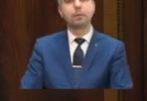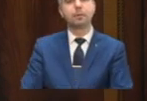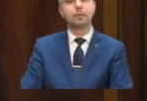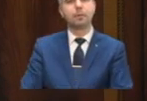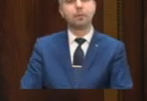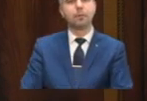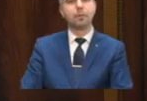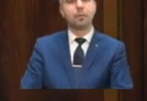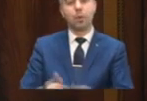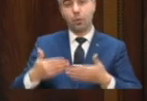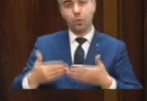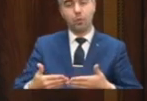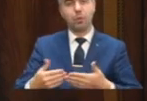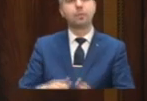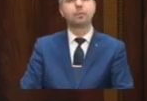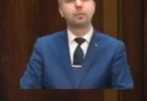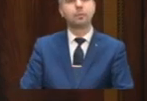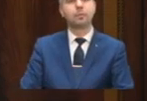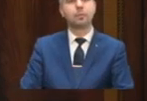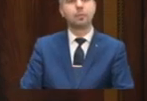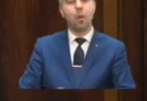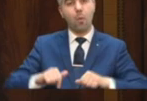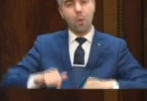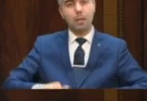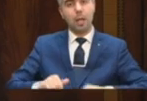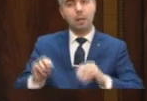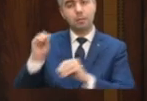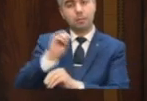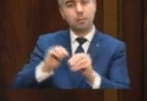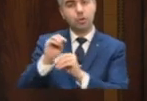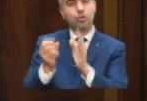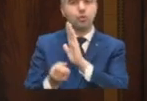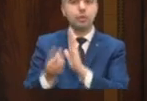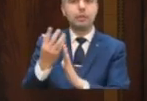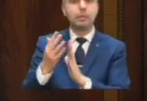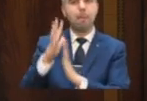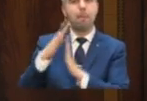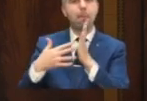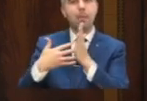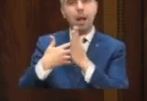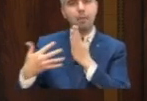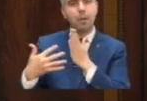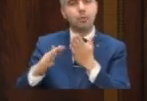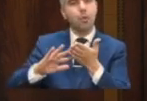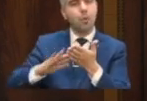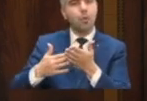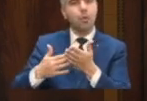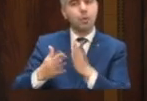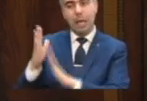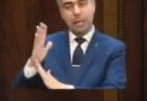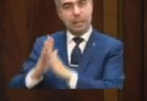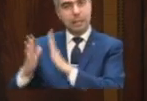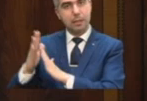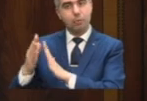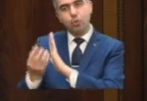أؤكد عليه اليوم هو أن الوزارة بصدد بلورة رؤية جديدة قائمة على الحفاظ على المكتسبات